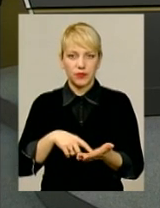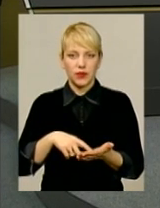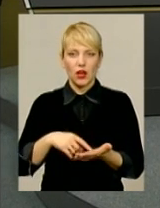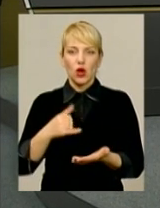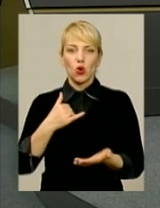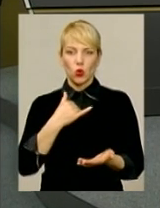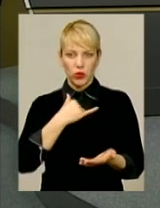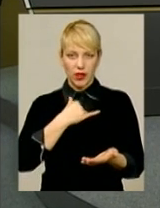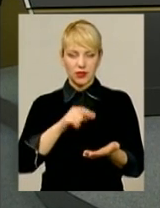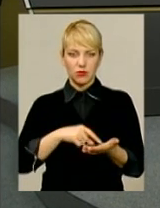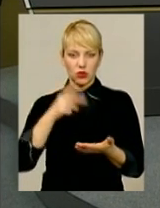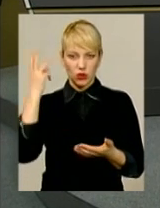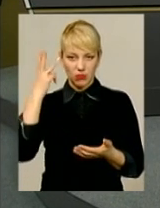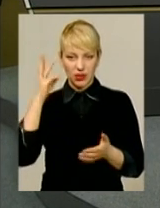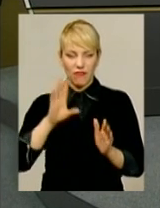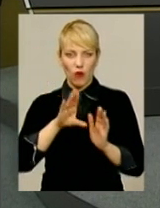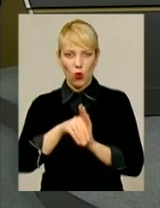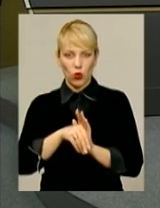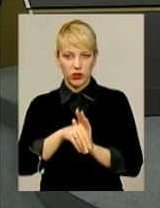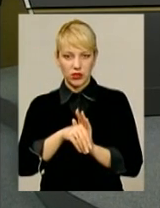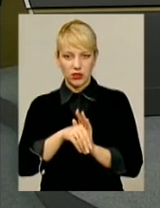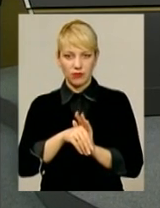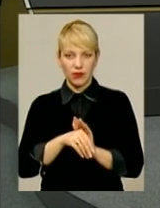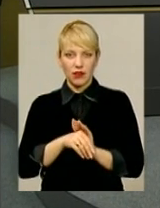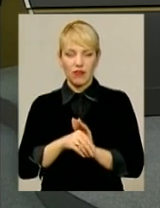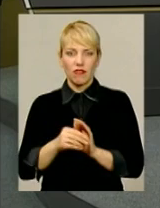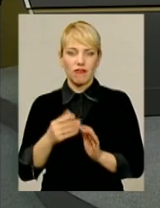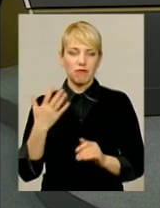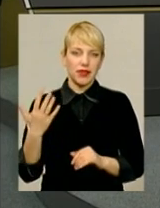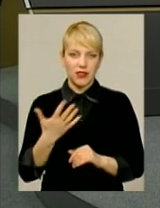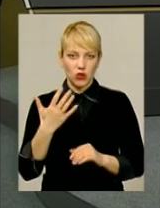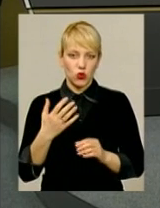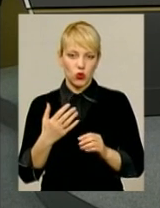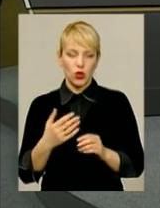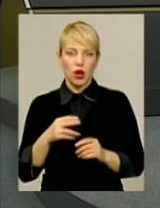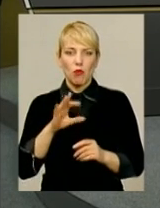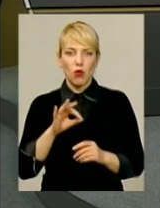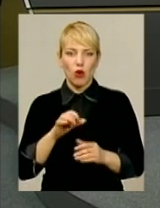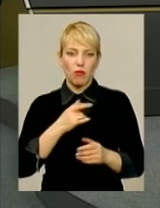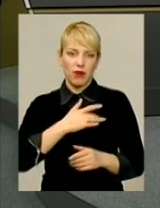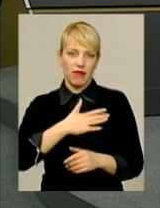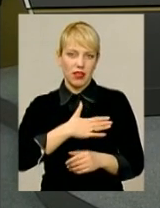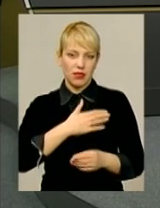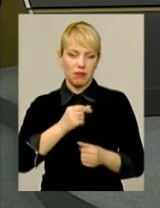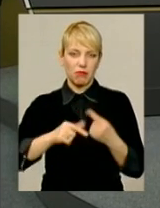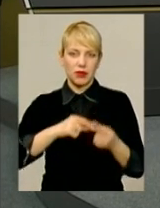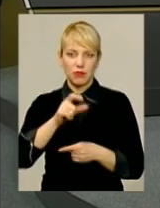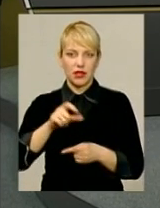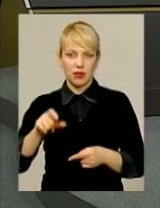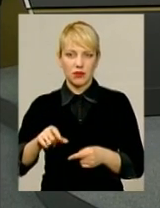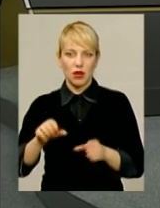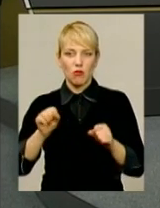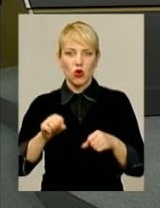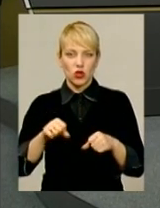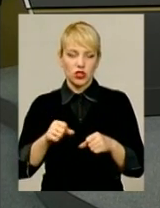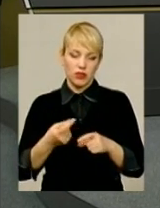У нас Хмельницький, до речі, входить, я не знаю, чи в п'ятірку, не в десятку, напевно, міст по приватним підприємцям. Можливо, в